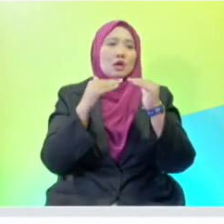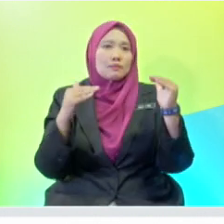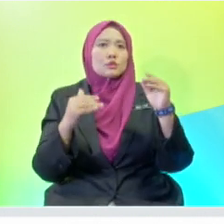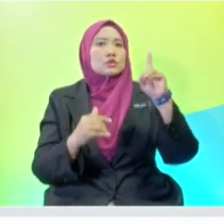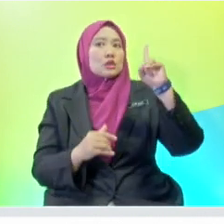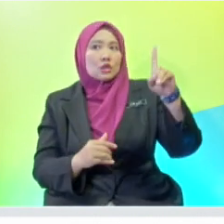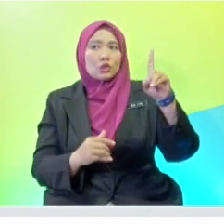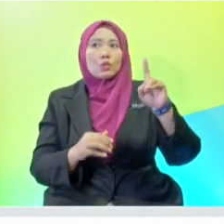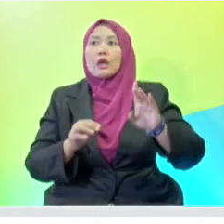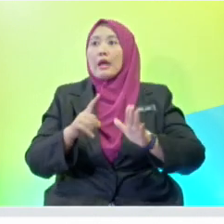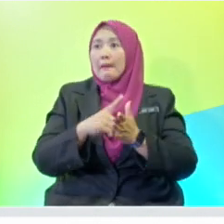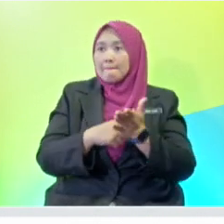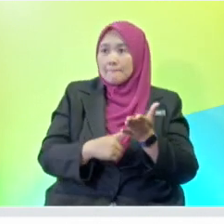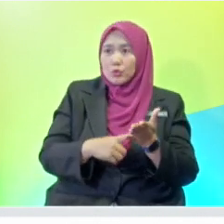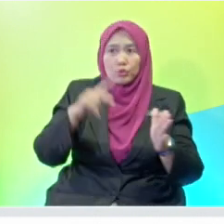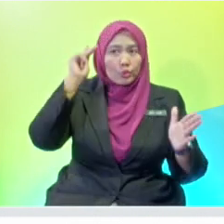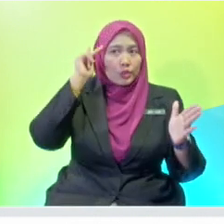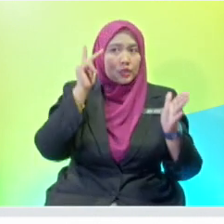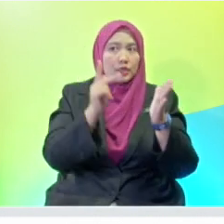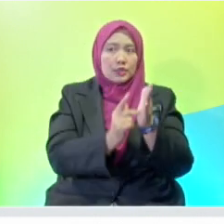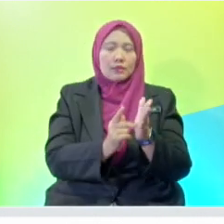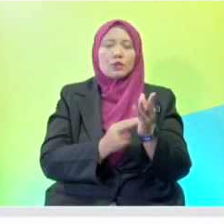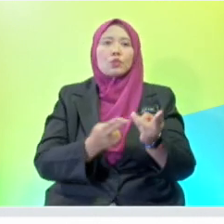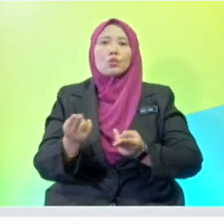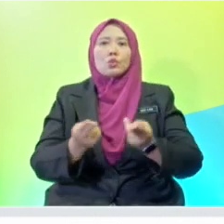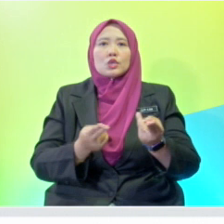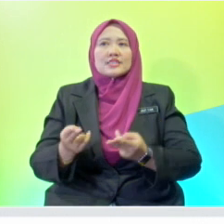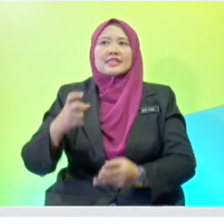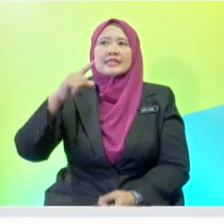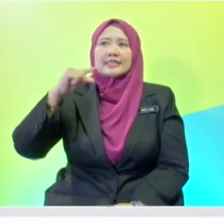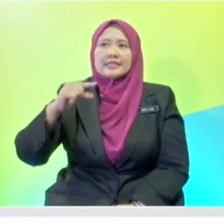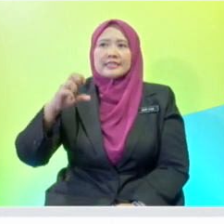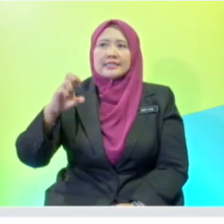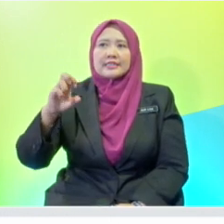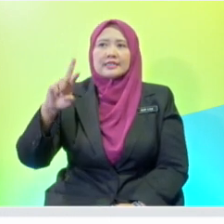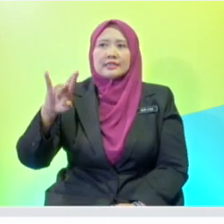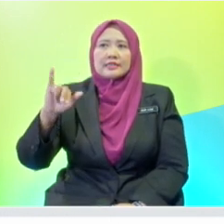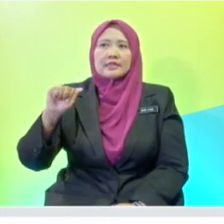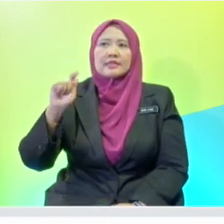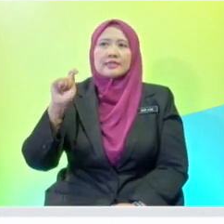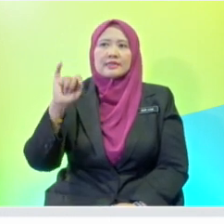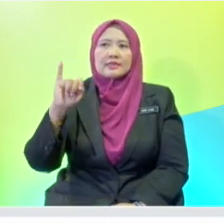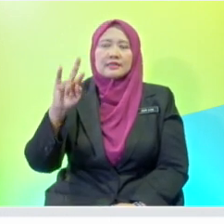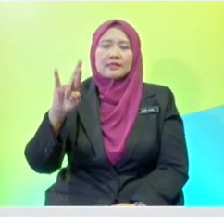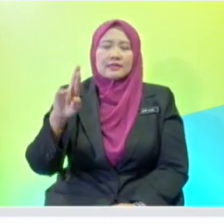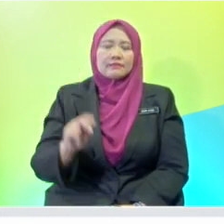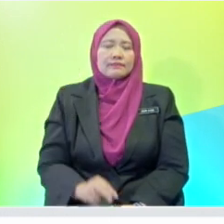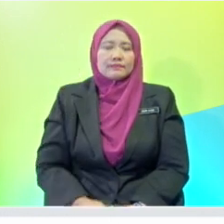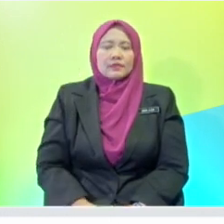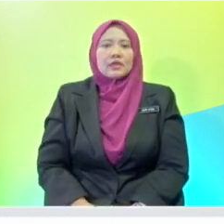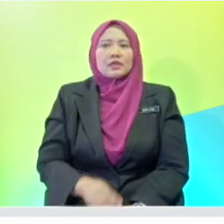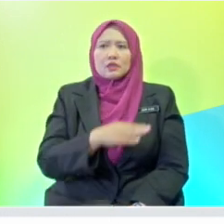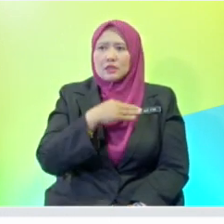jenis pengurusan jeriatrik dan tahap penguasaan tiga murid mengaplikasikan langkah kerja mengurus pengurusan